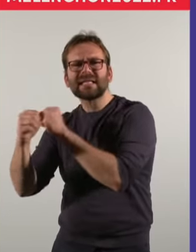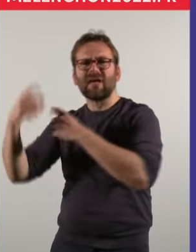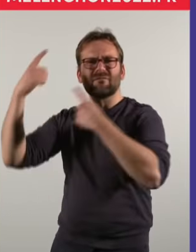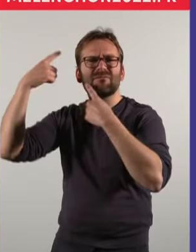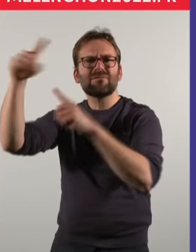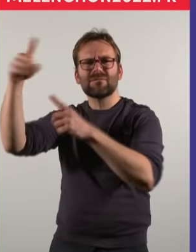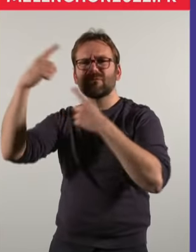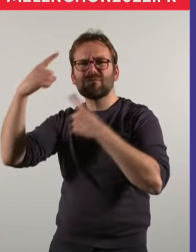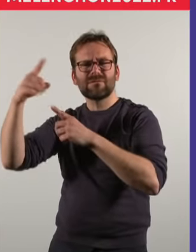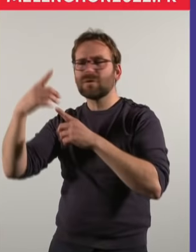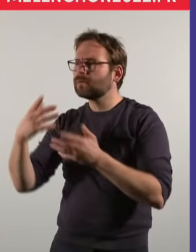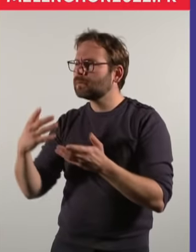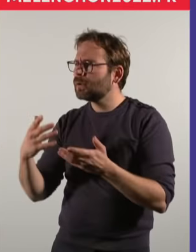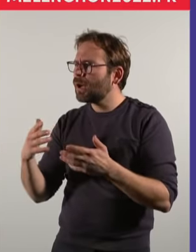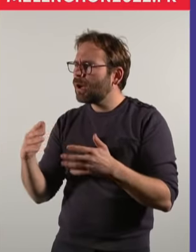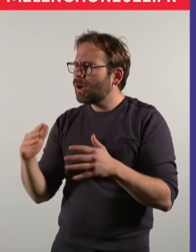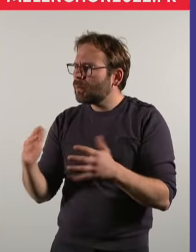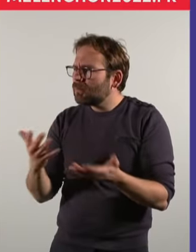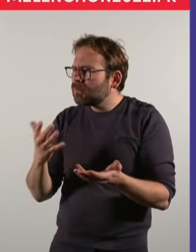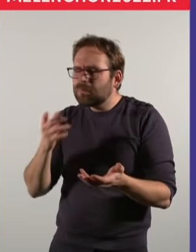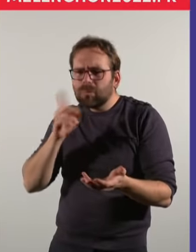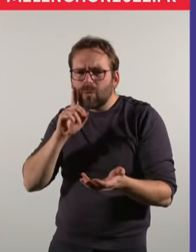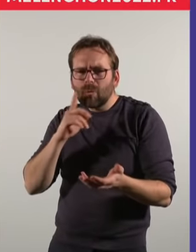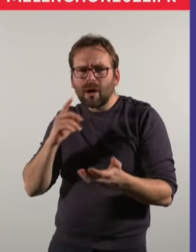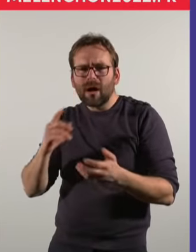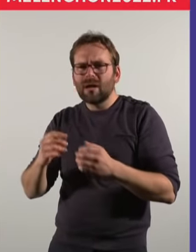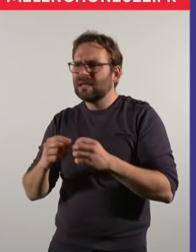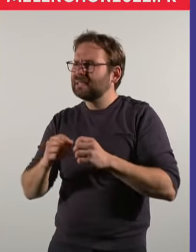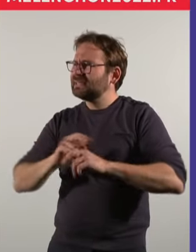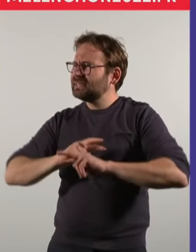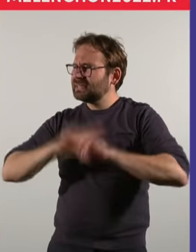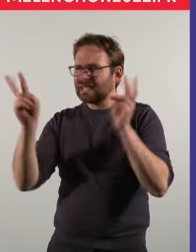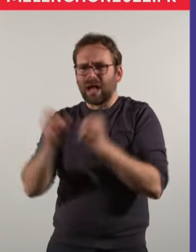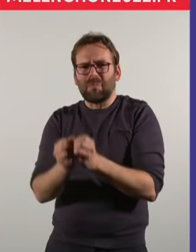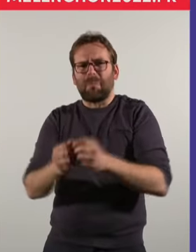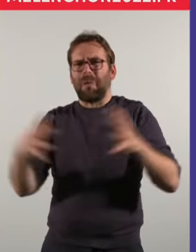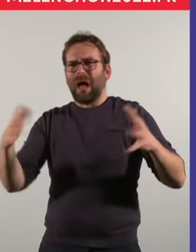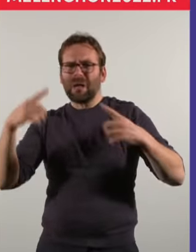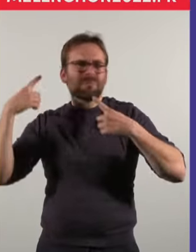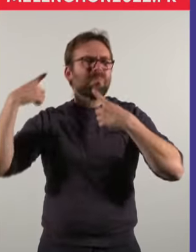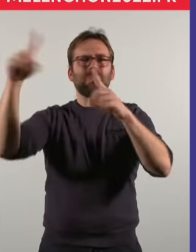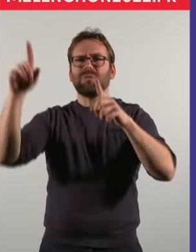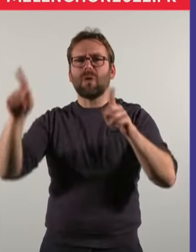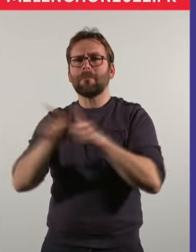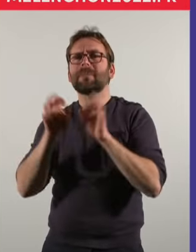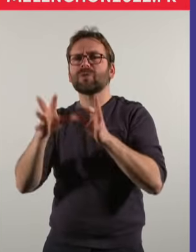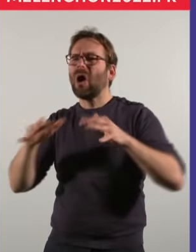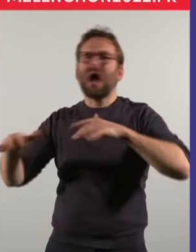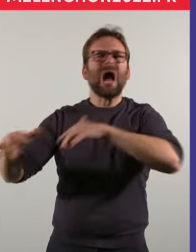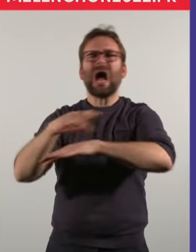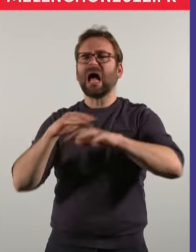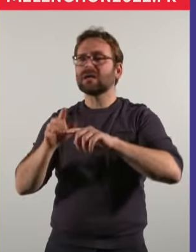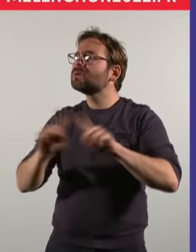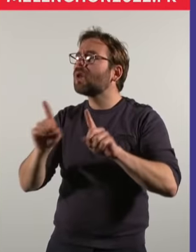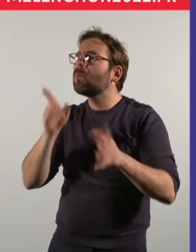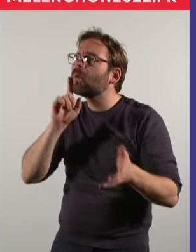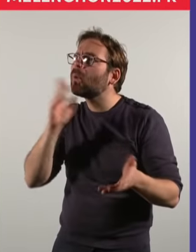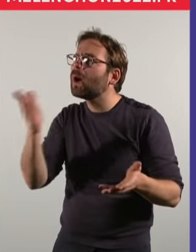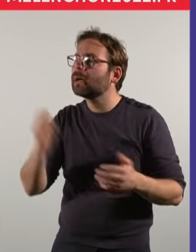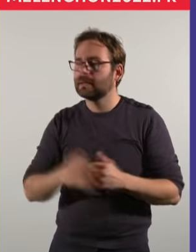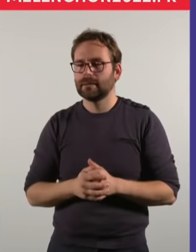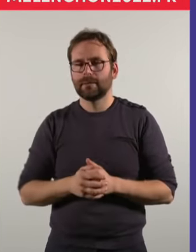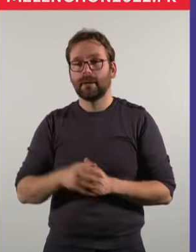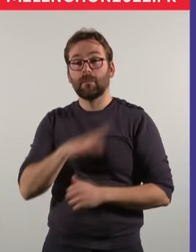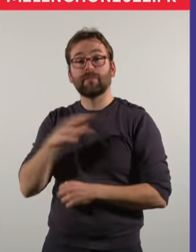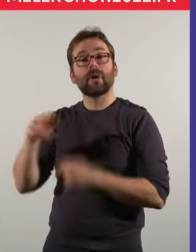avait ici, là, comment expliquez-vous qu'il n'y ait pas eu un embrasement général de tous à la fois ? Et ce professeur m'a dit,